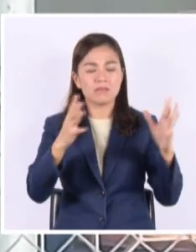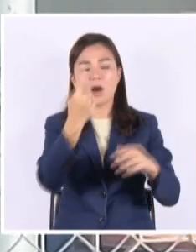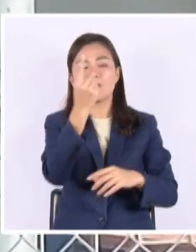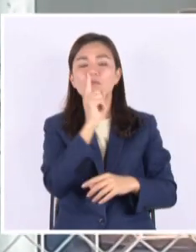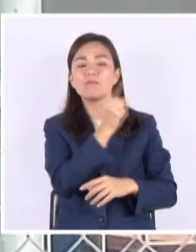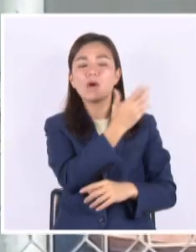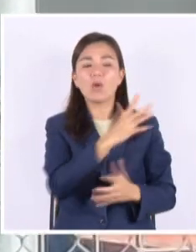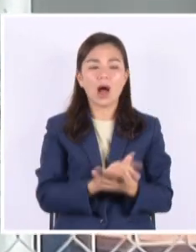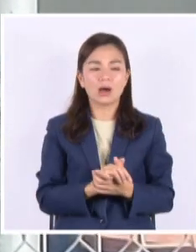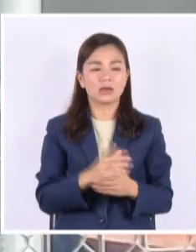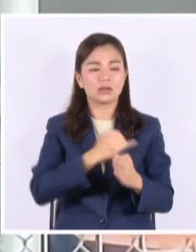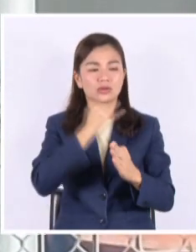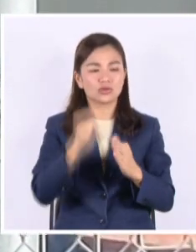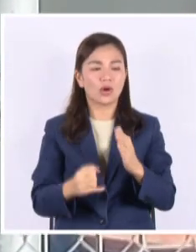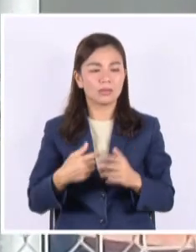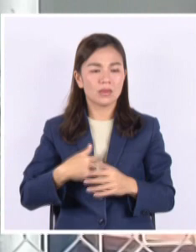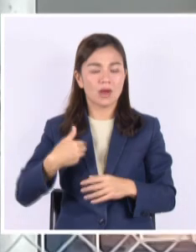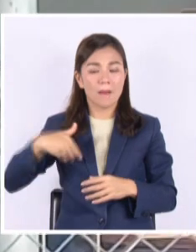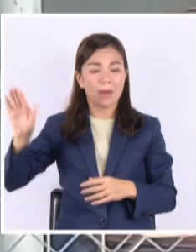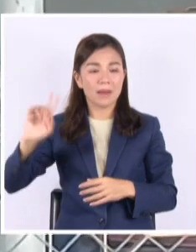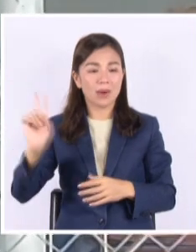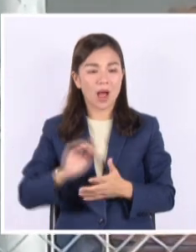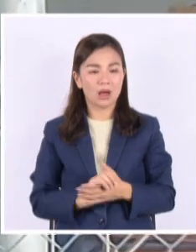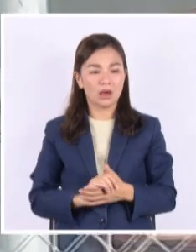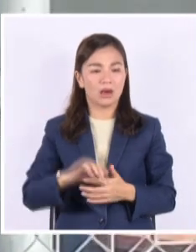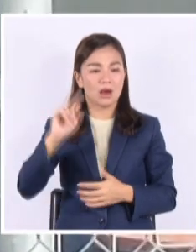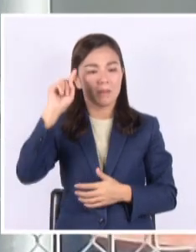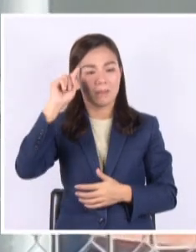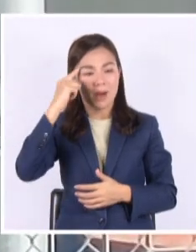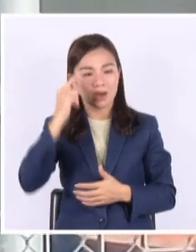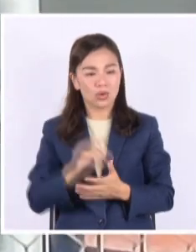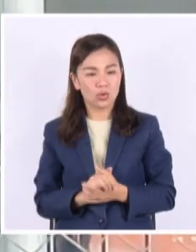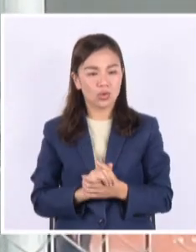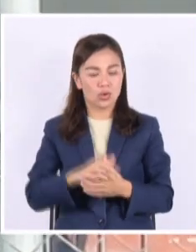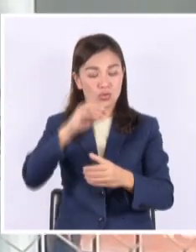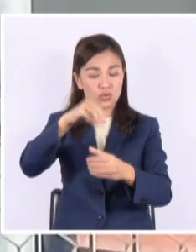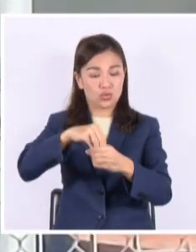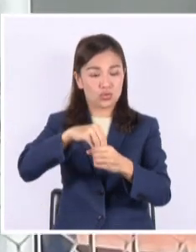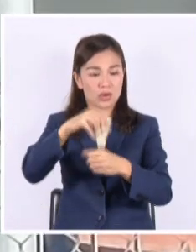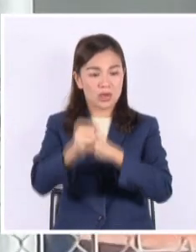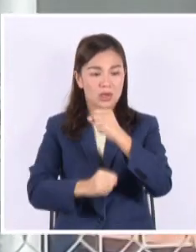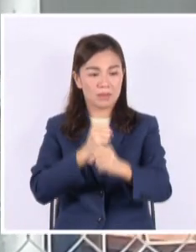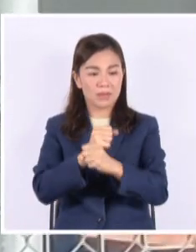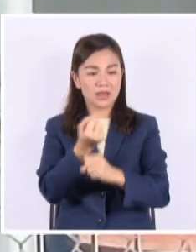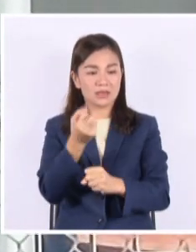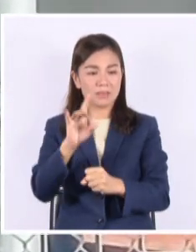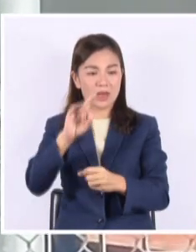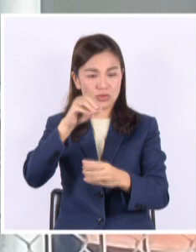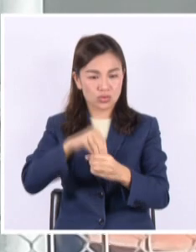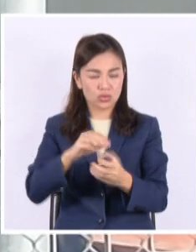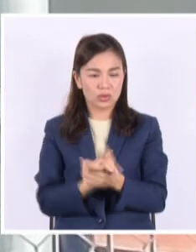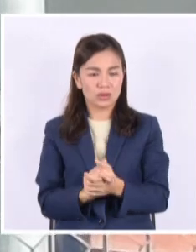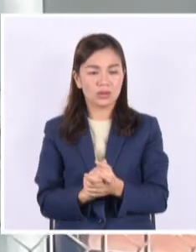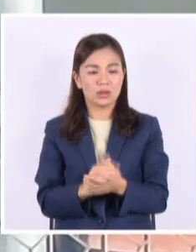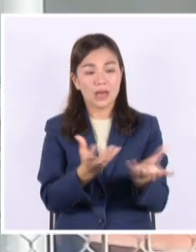ดเมื่อไหร่ ก็ยังไม่รู้ว่ายังเคลียร์ของไม่หมดอ่ะ18ปีนะอยู่ในวัดนี้มา ไม่ใช่มาย้ายอื่นย้